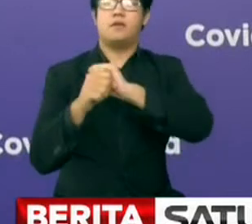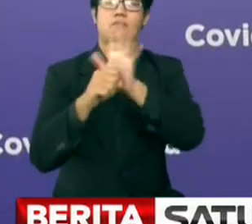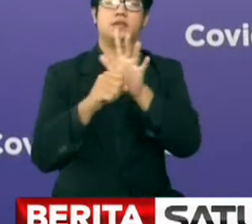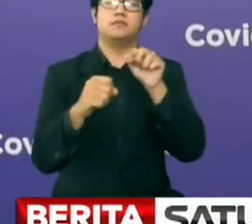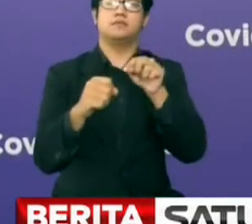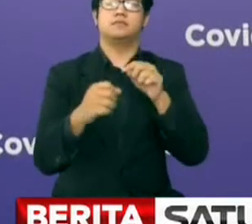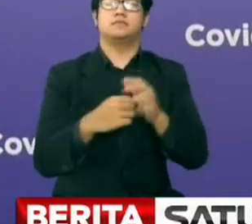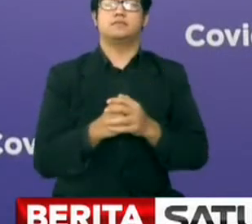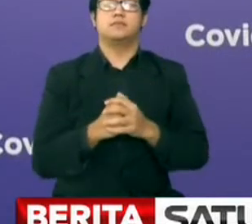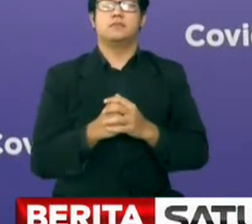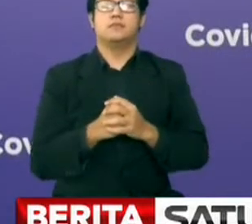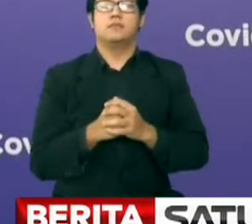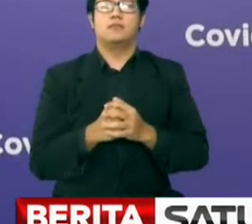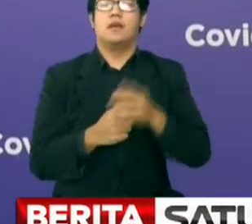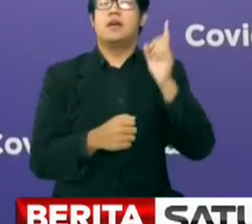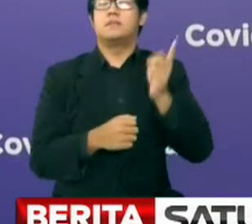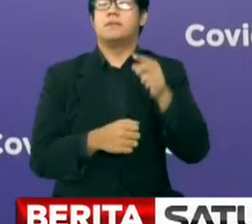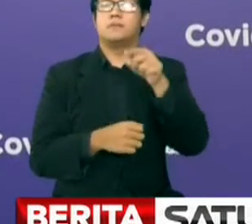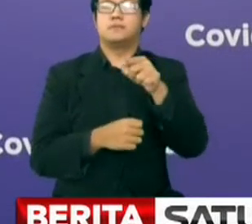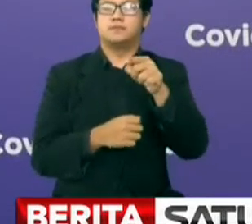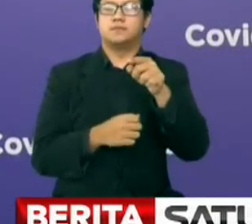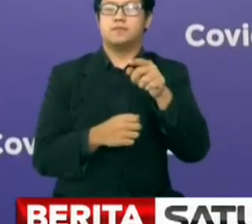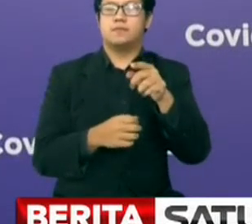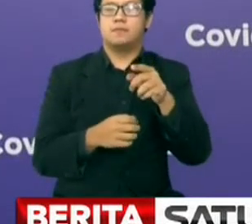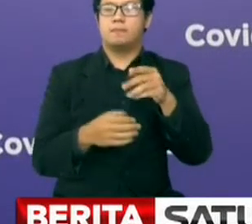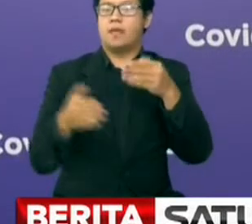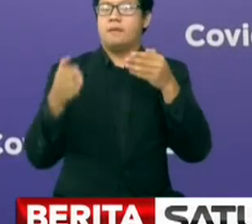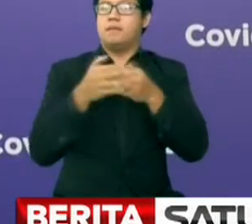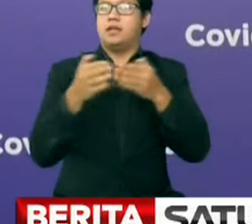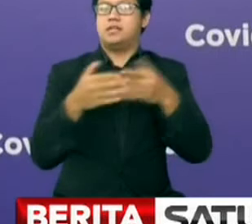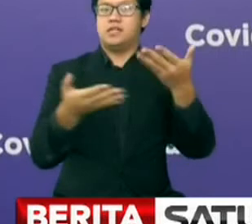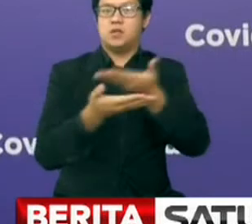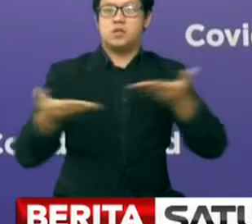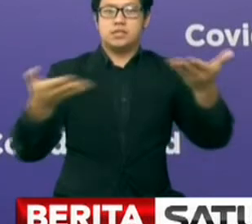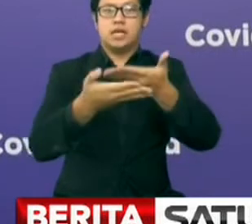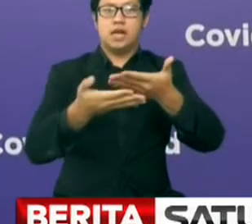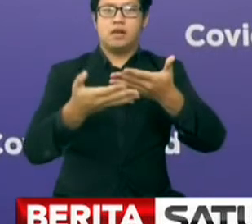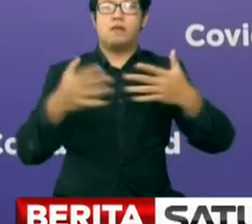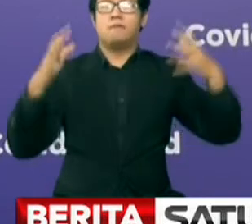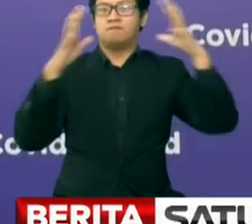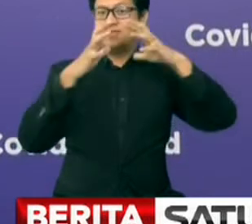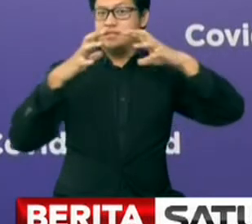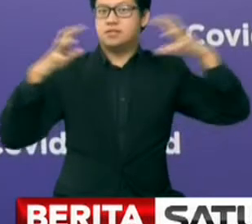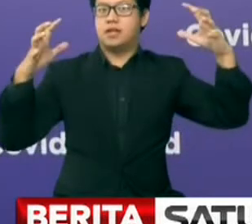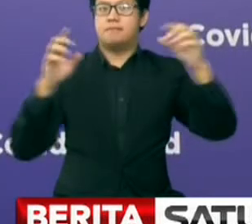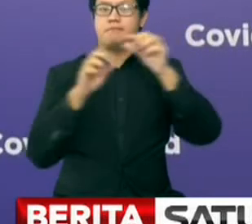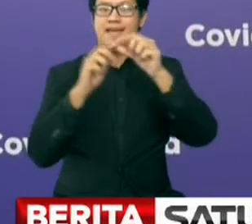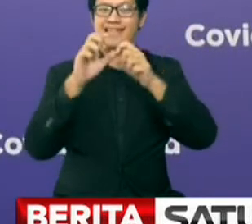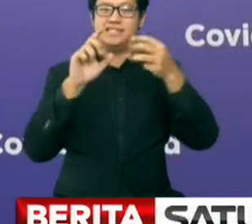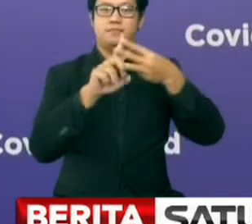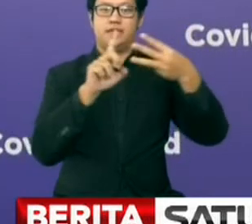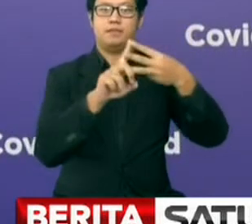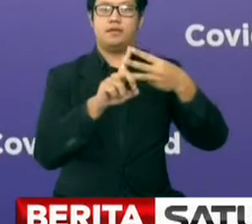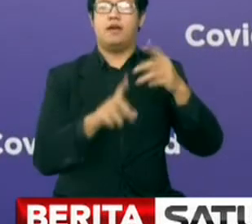Hai oleh karena itu Hai pembatasan sosial berskala besar ini harus dijadikan